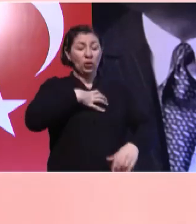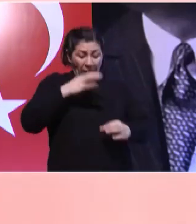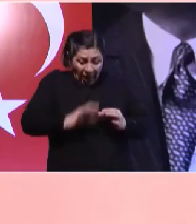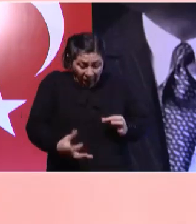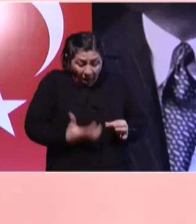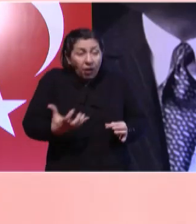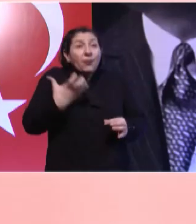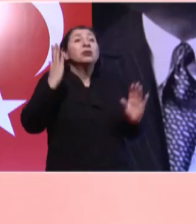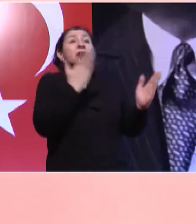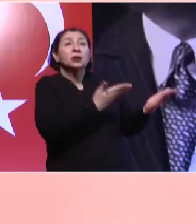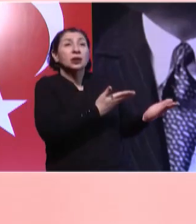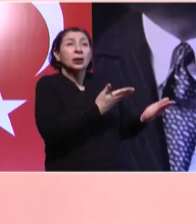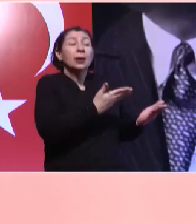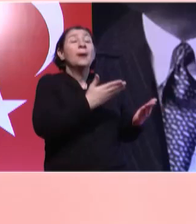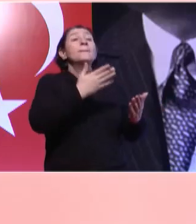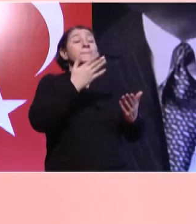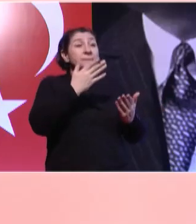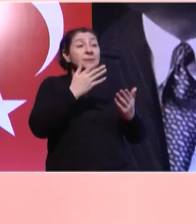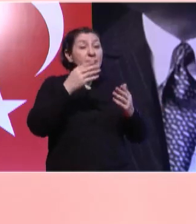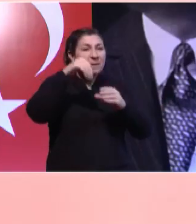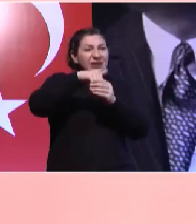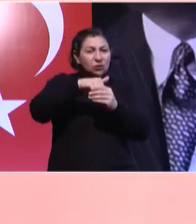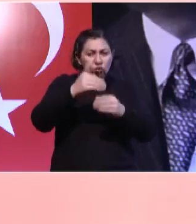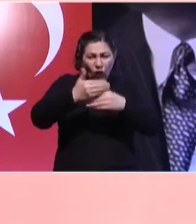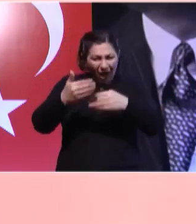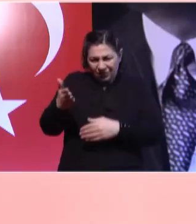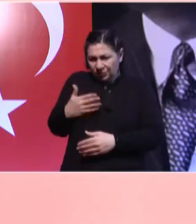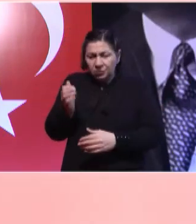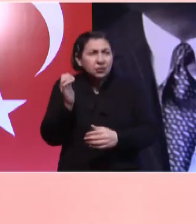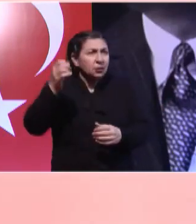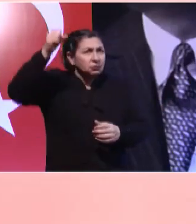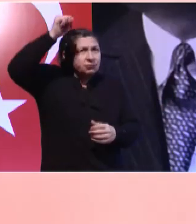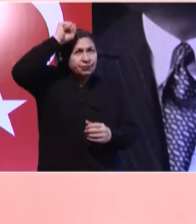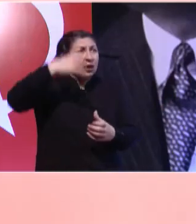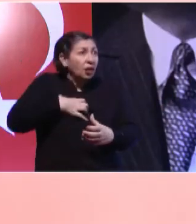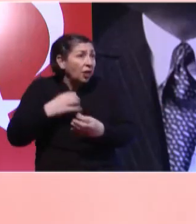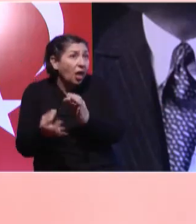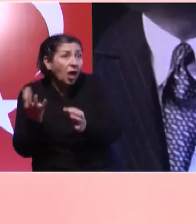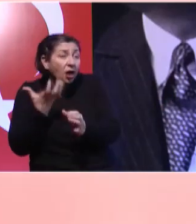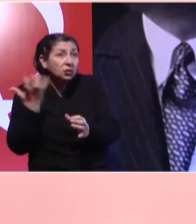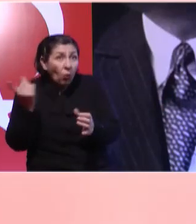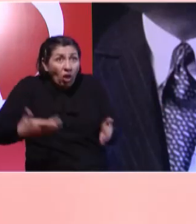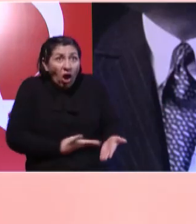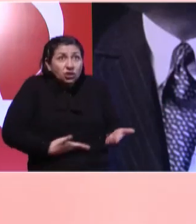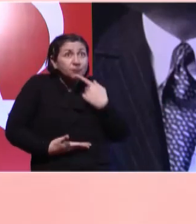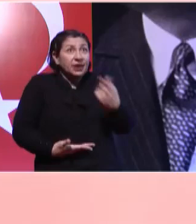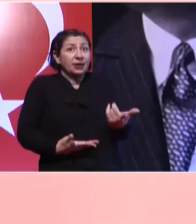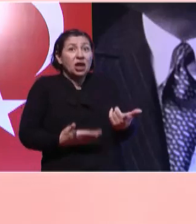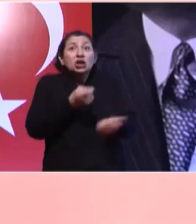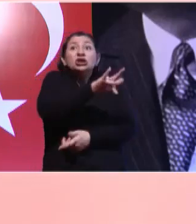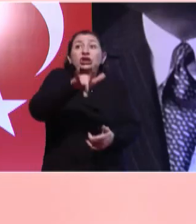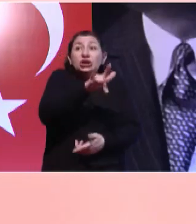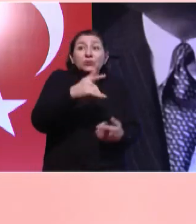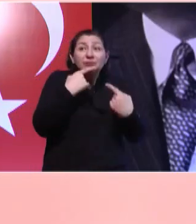yakmadı vatandaş. Meclisin duvarının dibinde de yaktı. Meclisin duvarının dibinde. O da açım diye yaktı. İşsizim